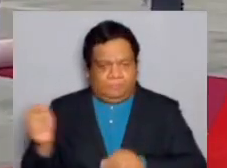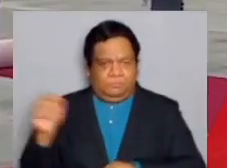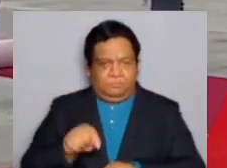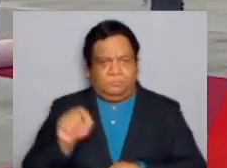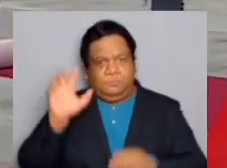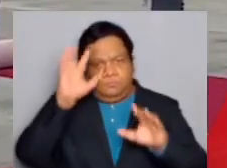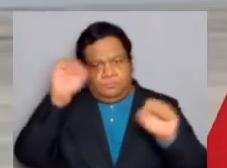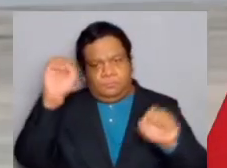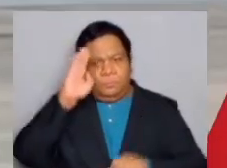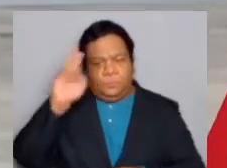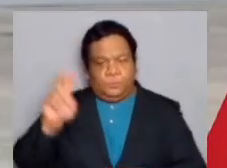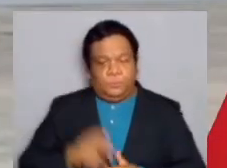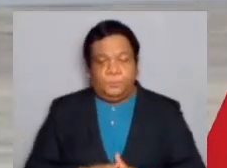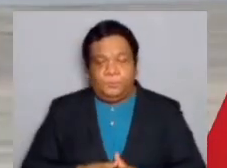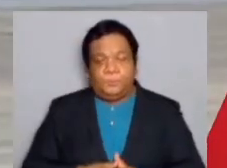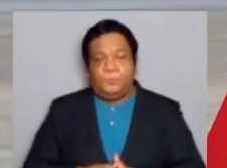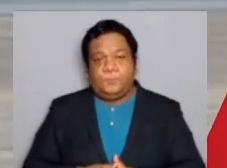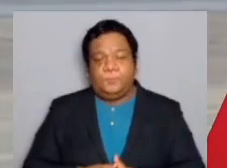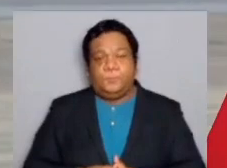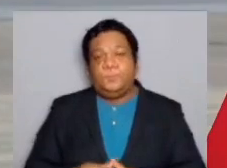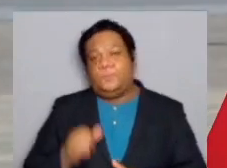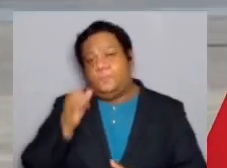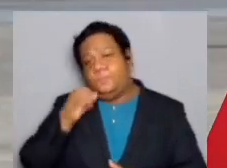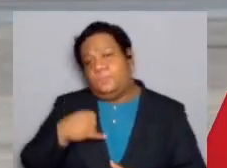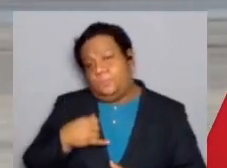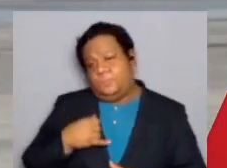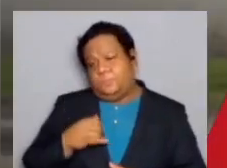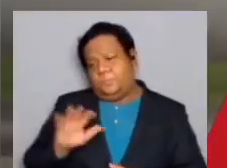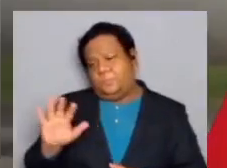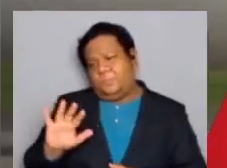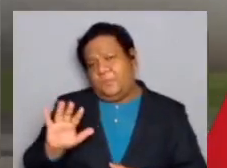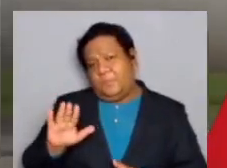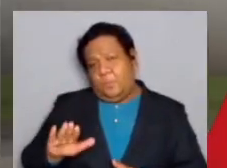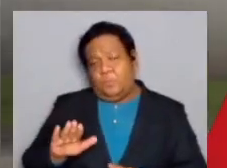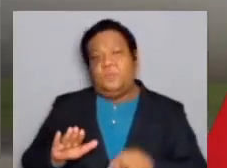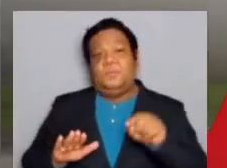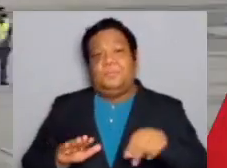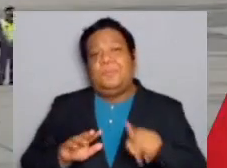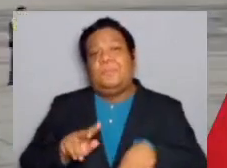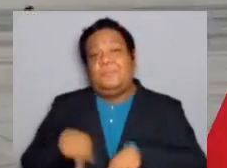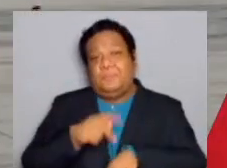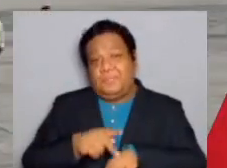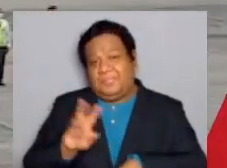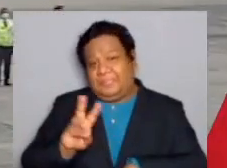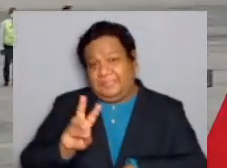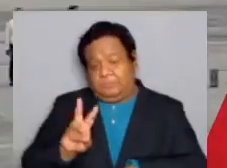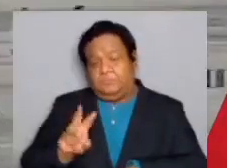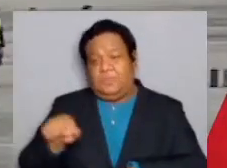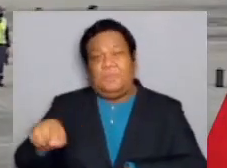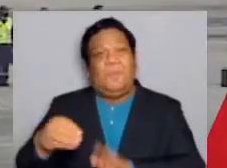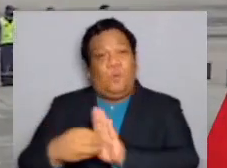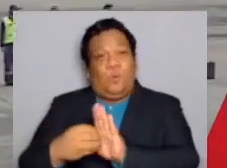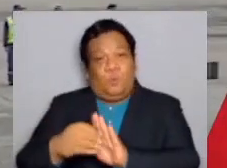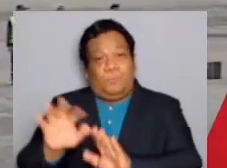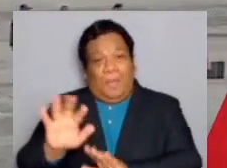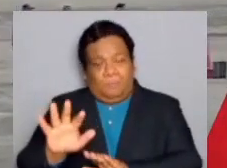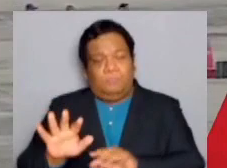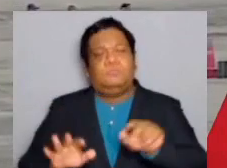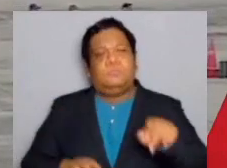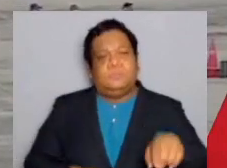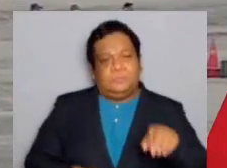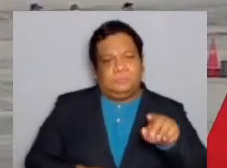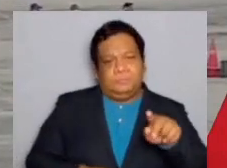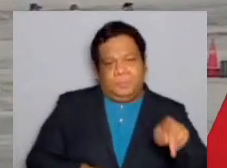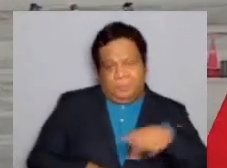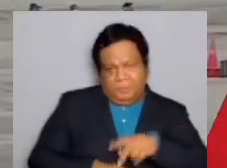Pasado alas 5 kahapon o alas 6 ng gabi dyan sa Pilipinas nang lumapag dito sa Don Miang International Airport sa Thailand,